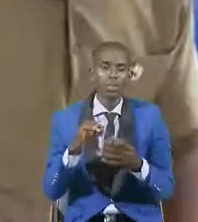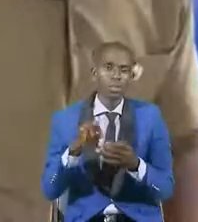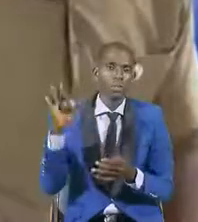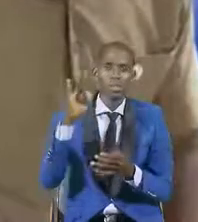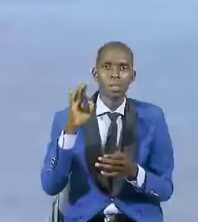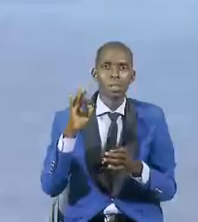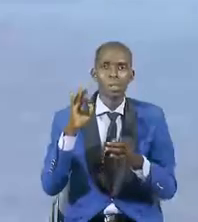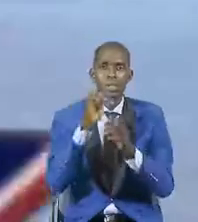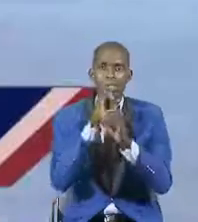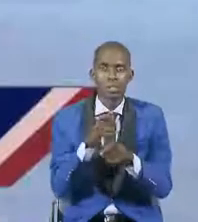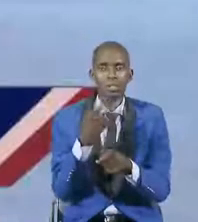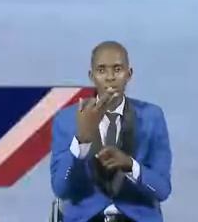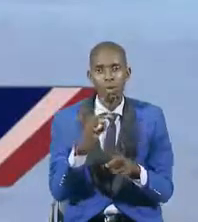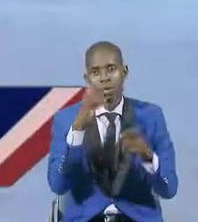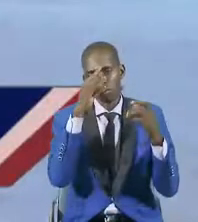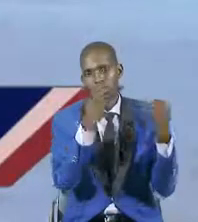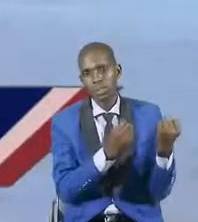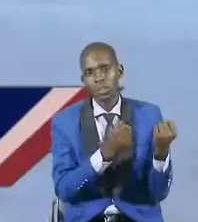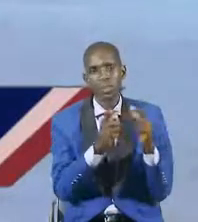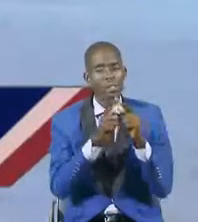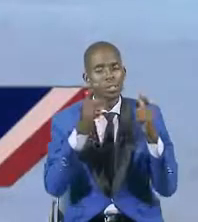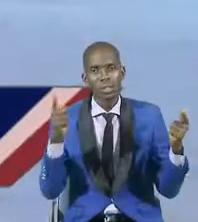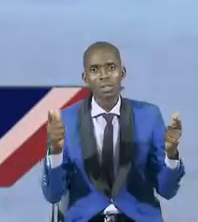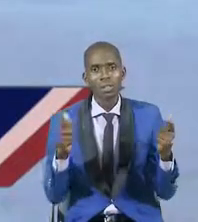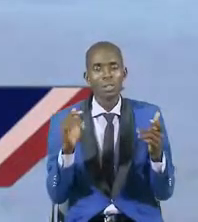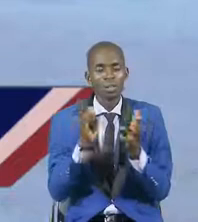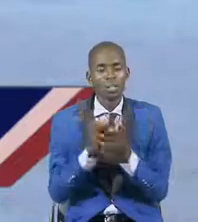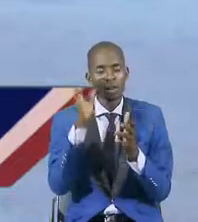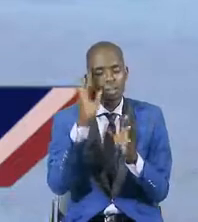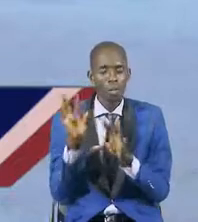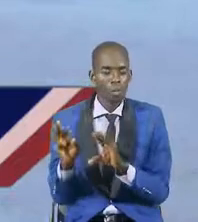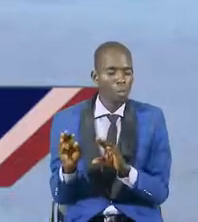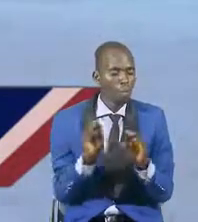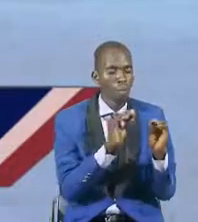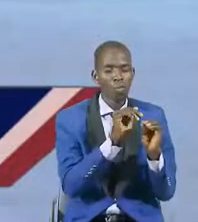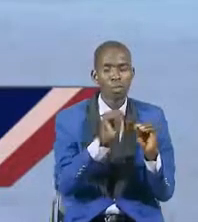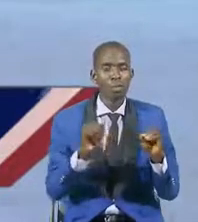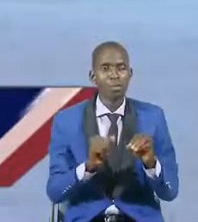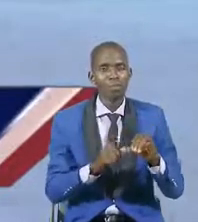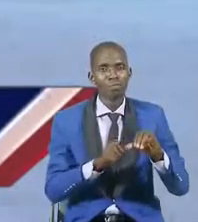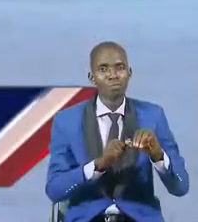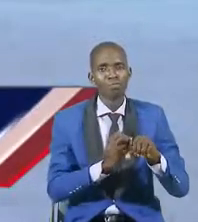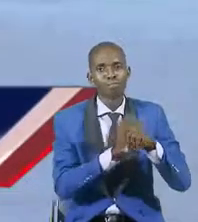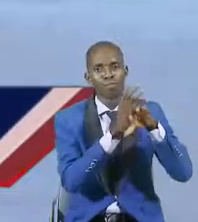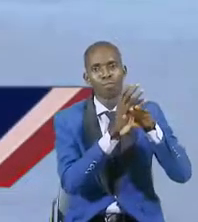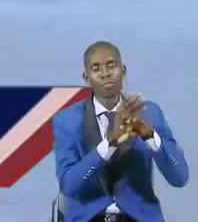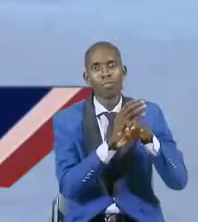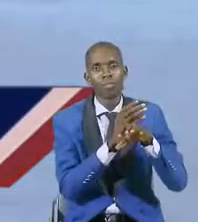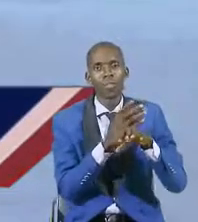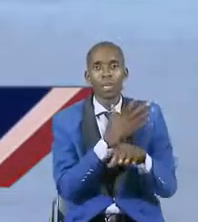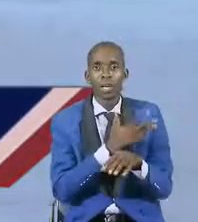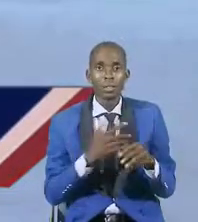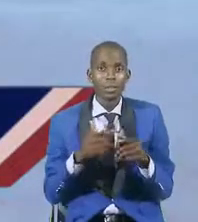l'esprit. C'est le don de foi qui est dynamique pour déplacer une montagne, tout comme